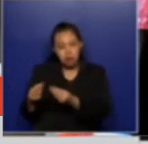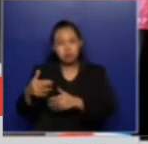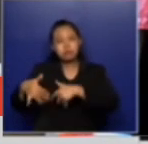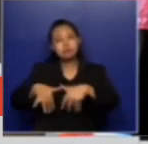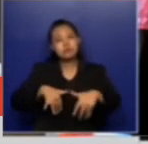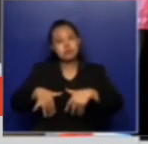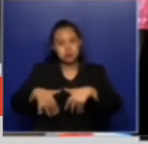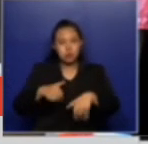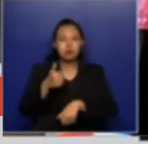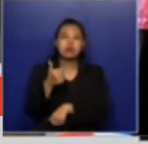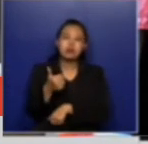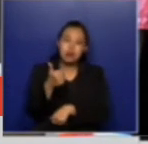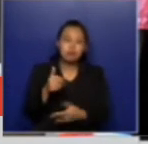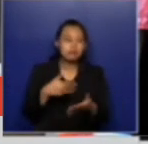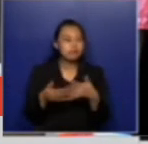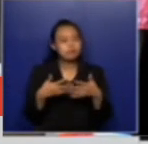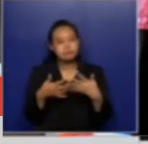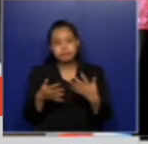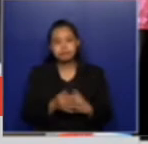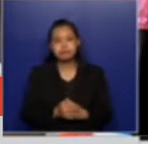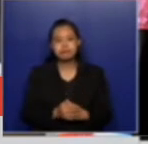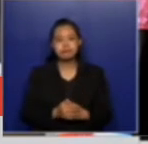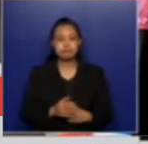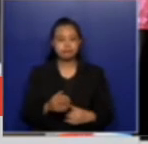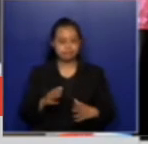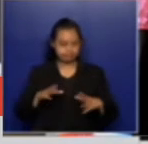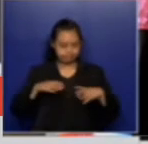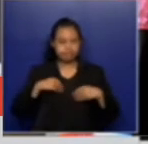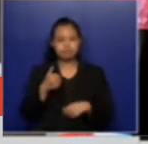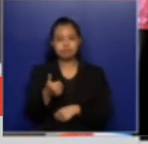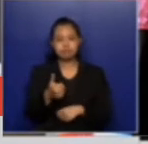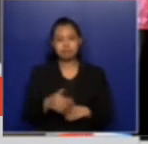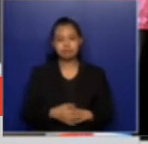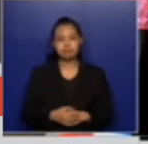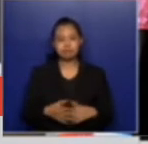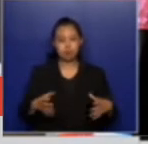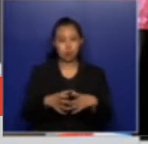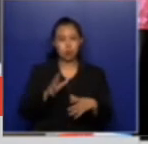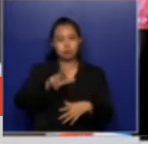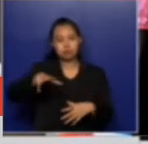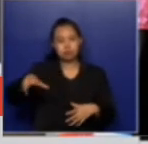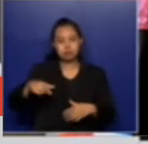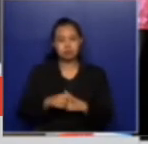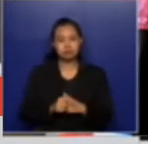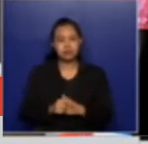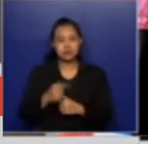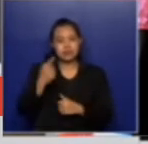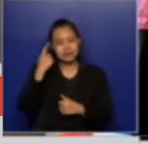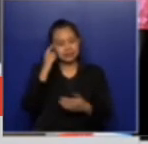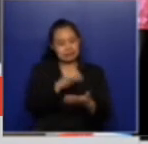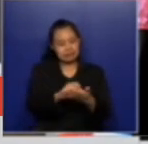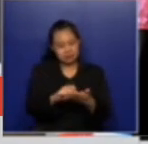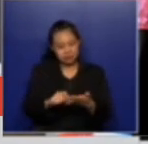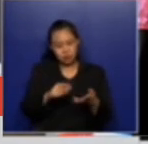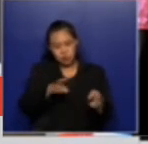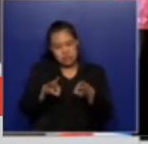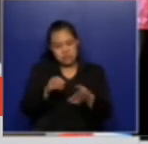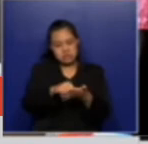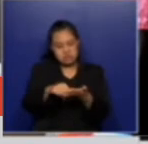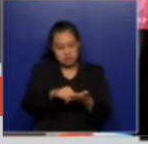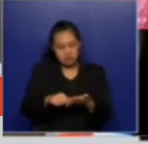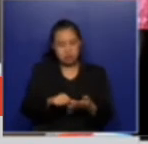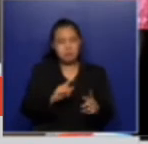องประชาชนคนในประเทศนี้ใครก็รับได้วันนี้พรรคเพื่อไทยเขียนเรื่องราวไว้เต็มที่จะแก้ปัญหาเราไม่จ